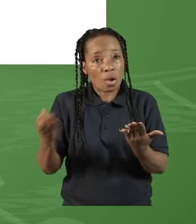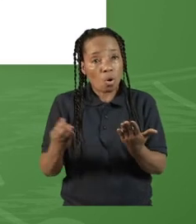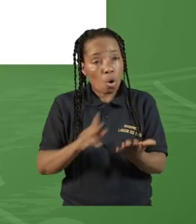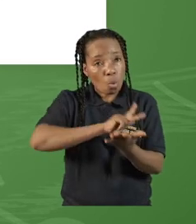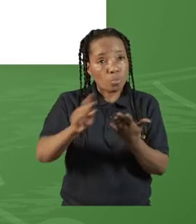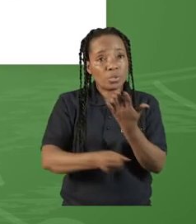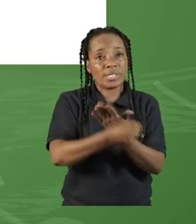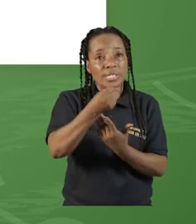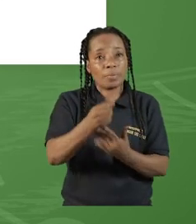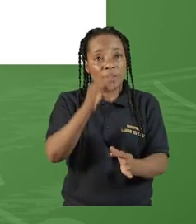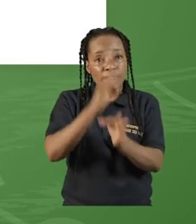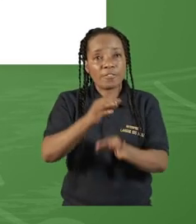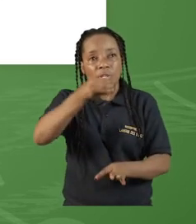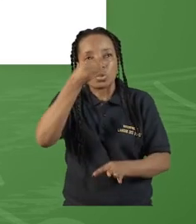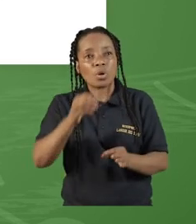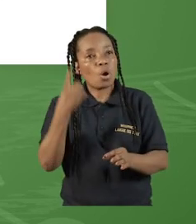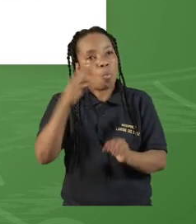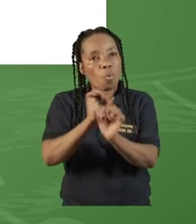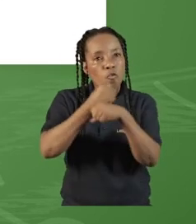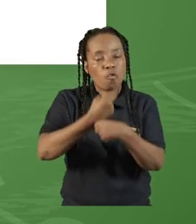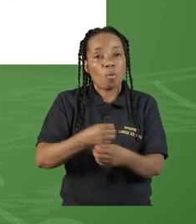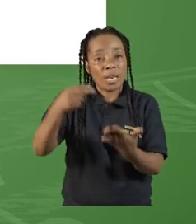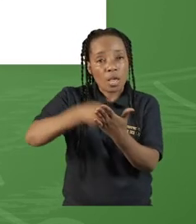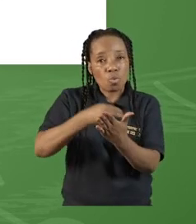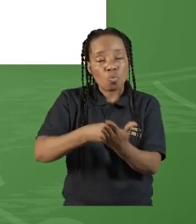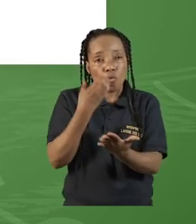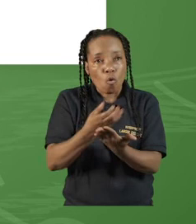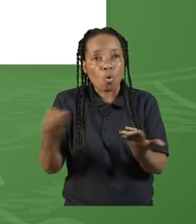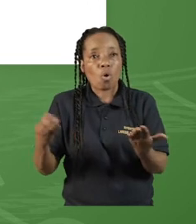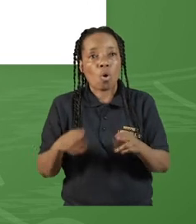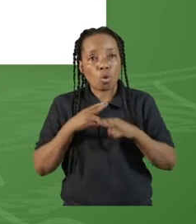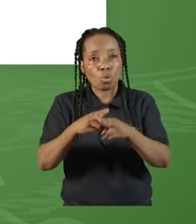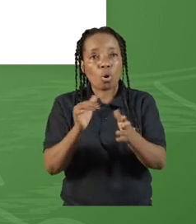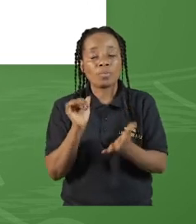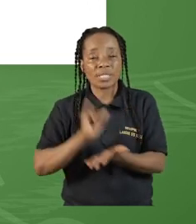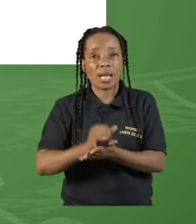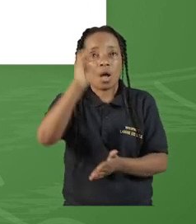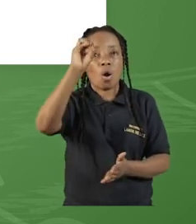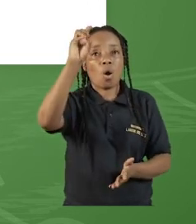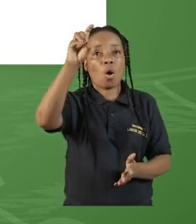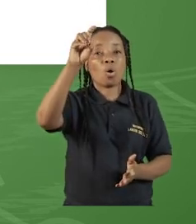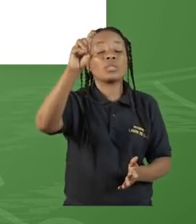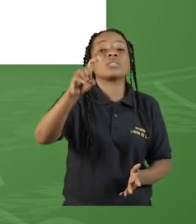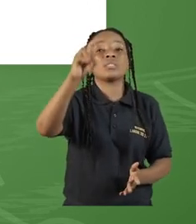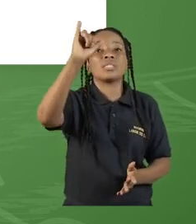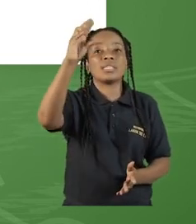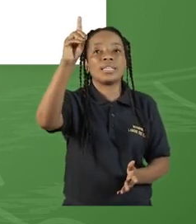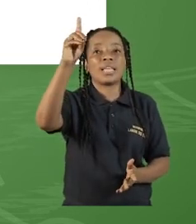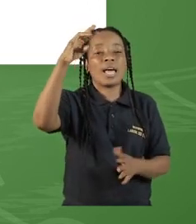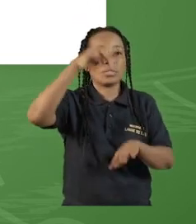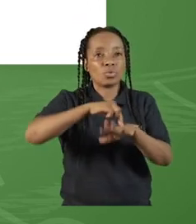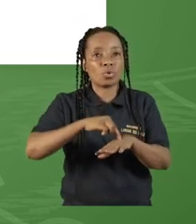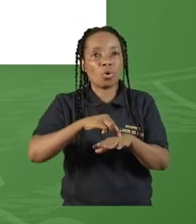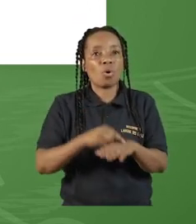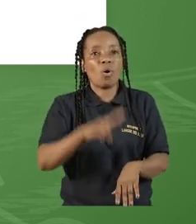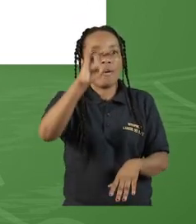corps. Cela s'appelle oxydation vive. Car ce type d'oxydation se produit